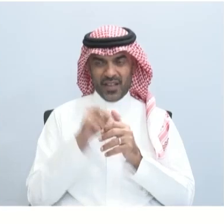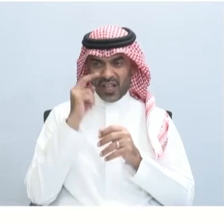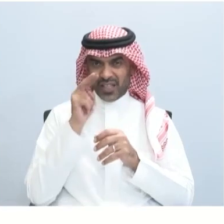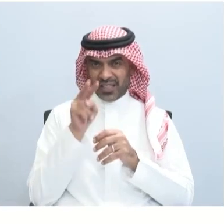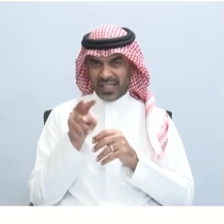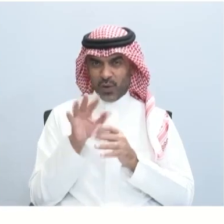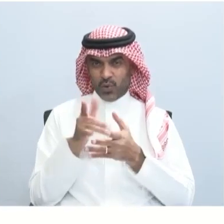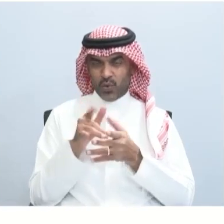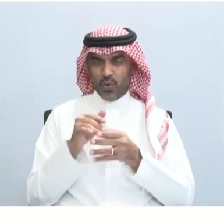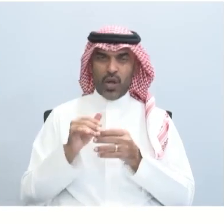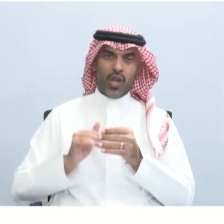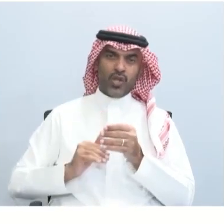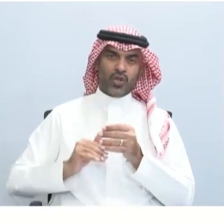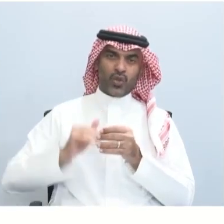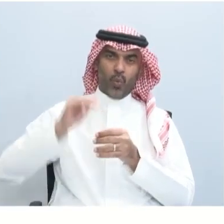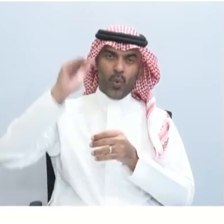ازرق الشكل